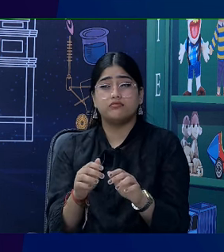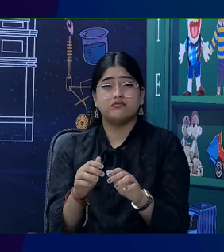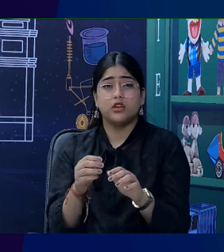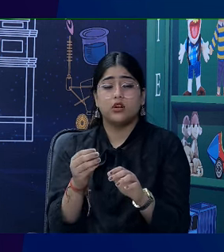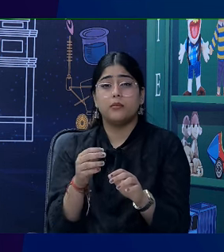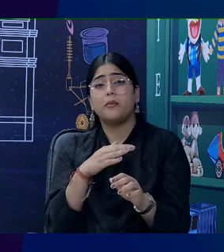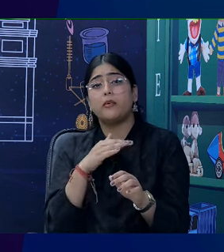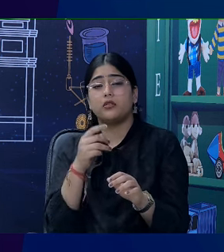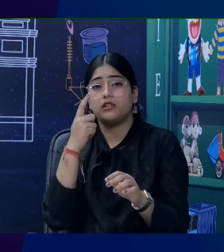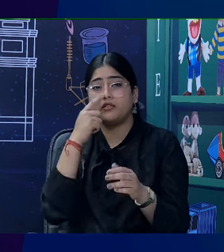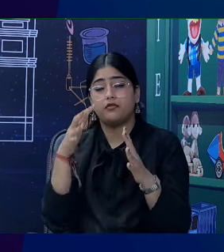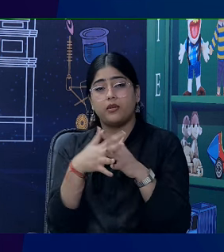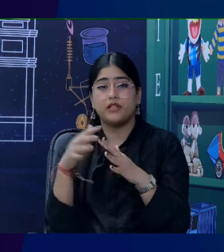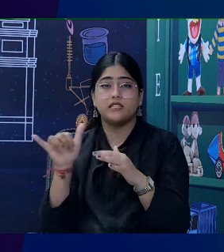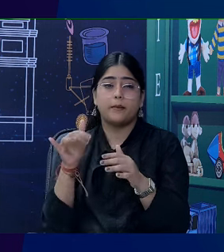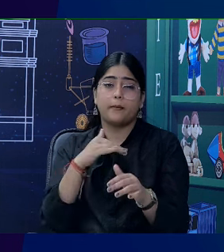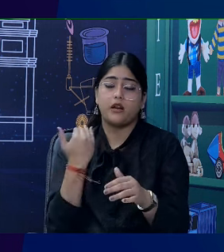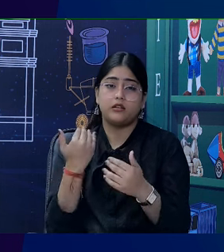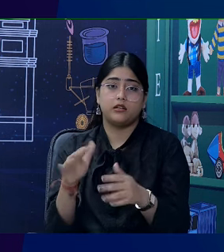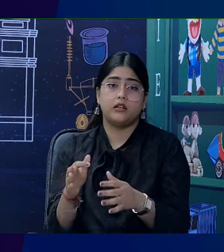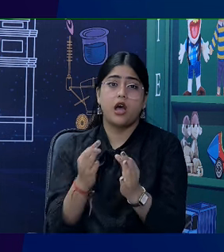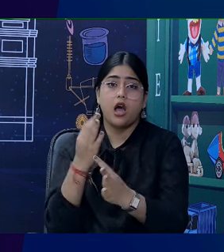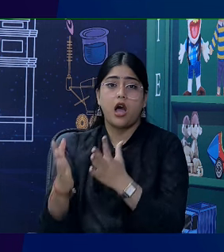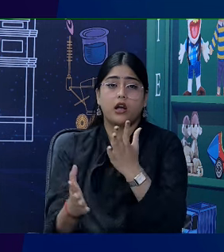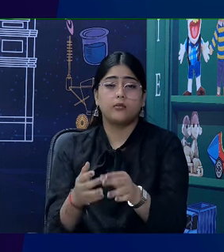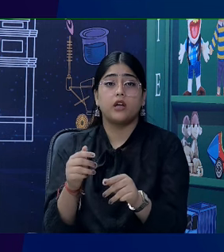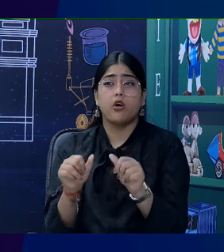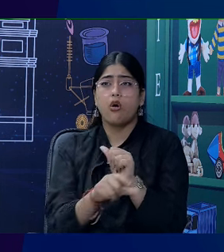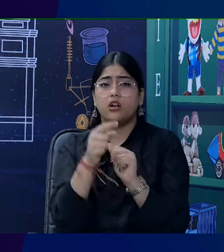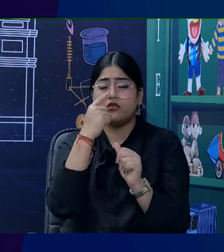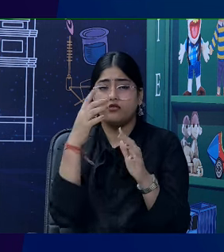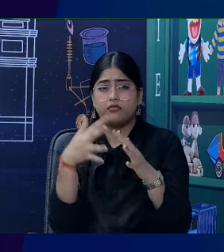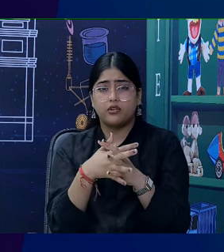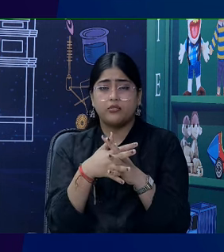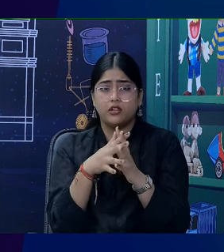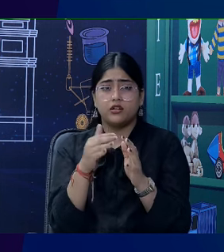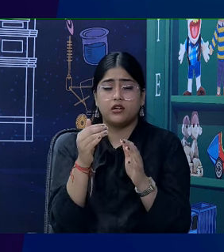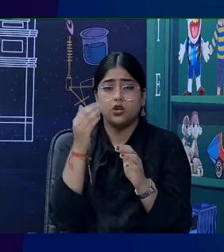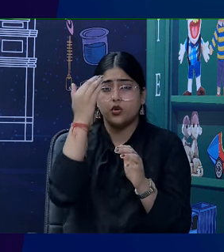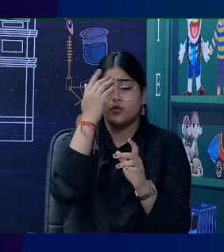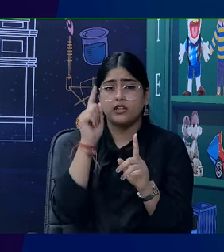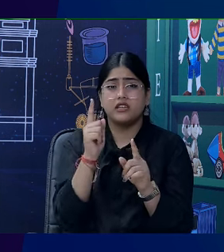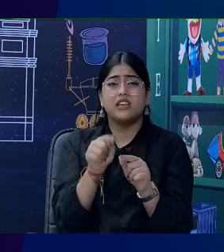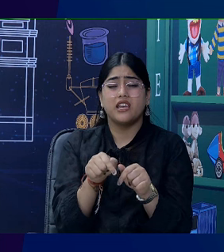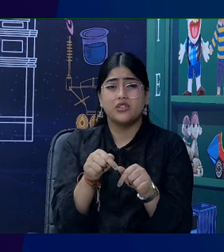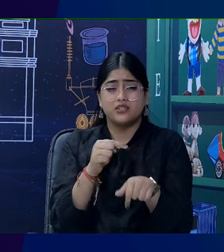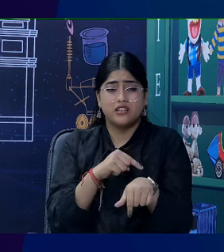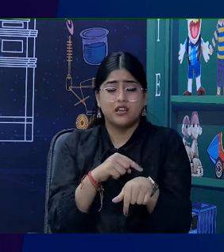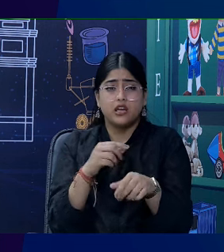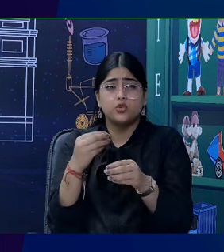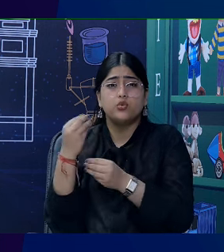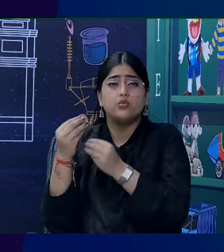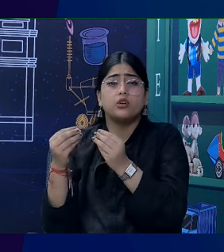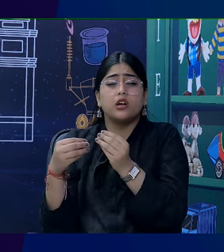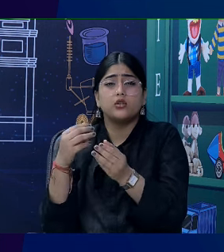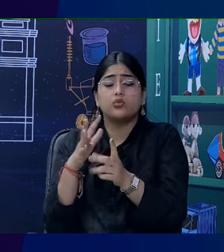सती प्रथा के नाम से और ये भी लोगों को आज इस बात को समझने की जरूरत है कि जिस दौर की बात है यह बहुत ही पुरानी बात है उस समय